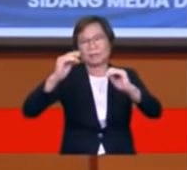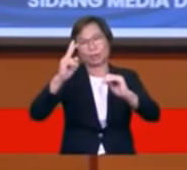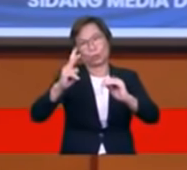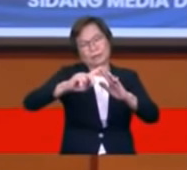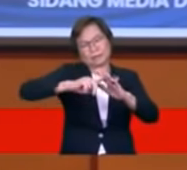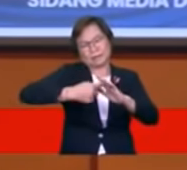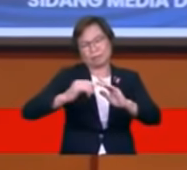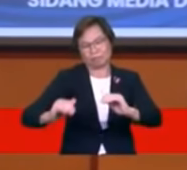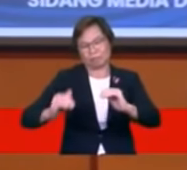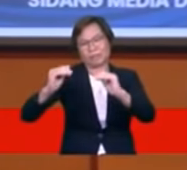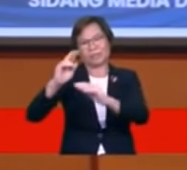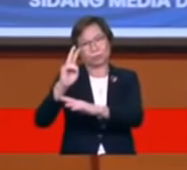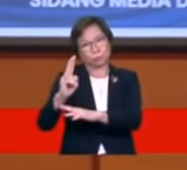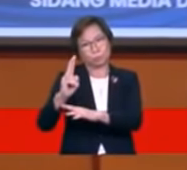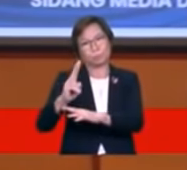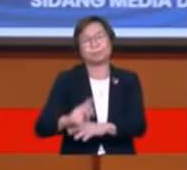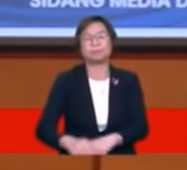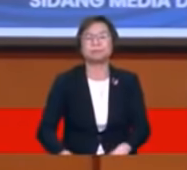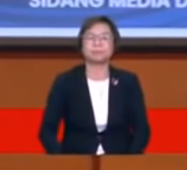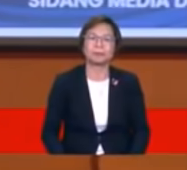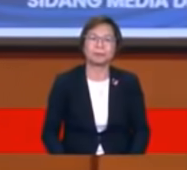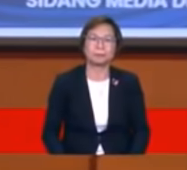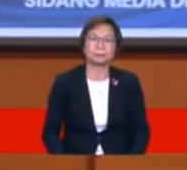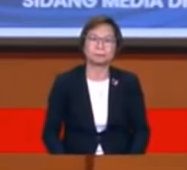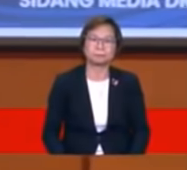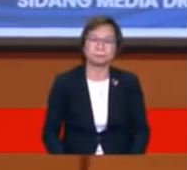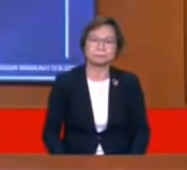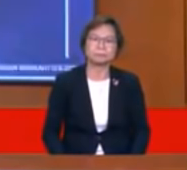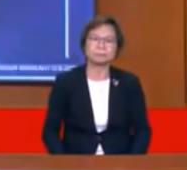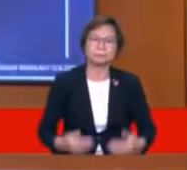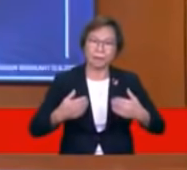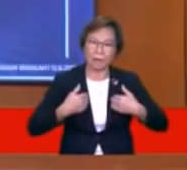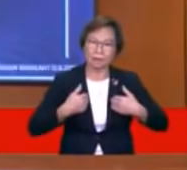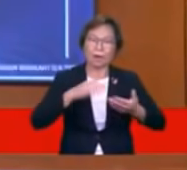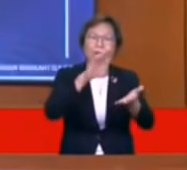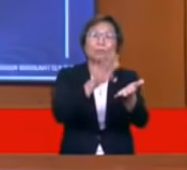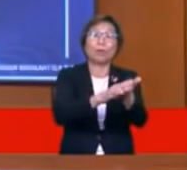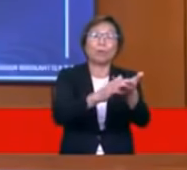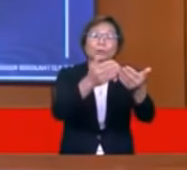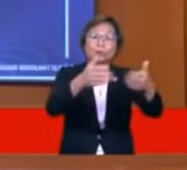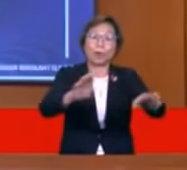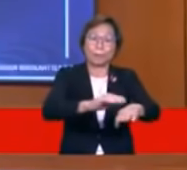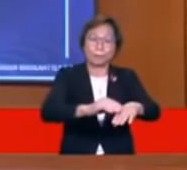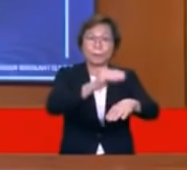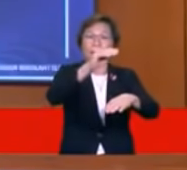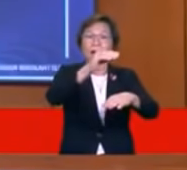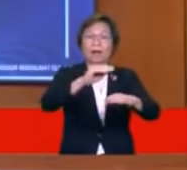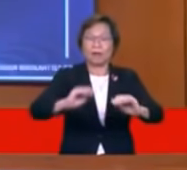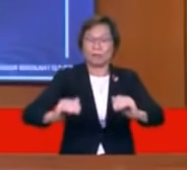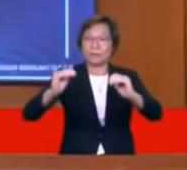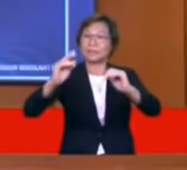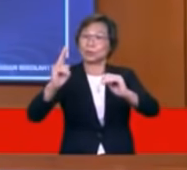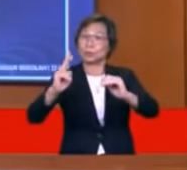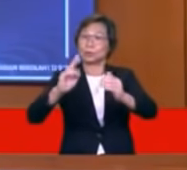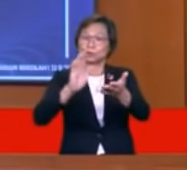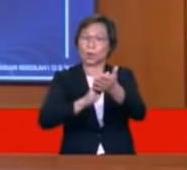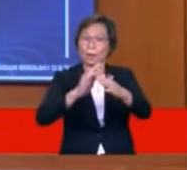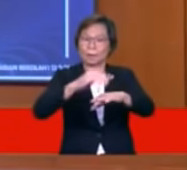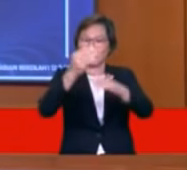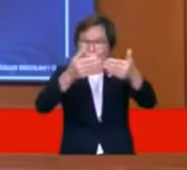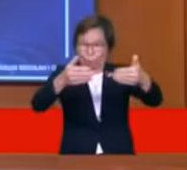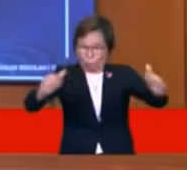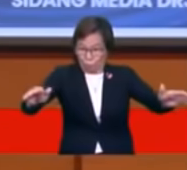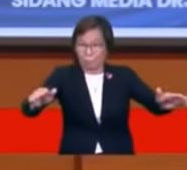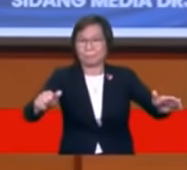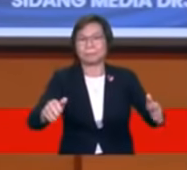2 gross nya adalah pembukaan Sekolah Menengah dalam fasa 2